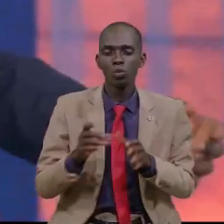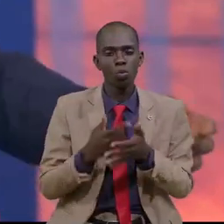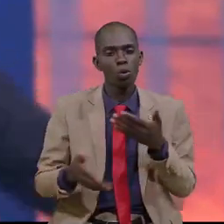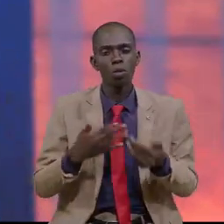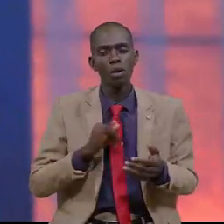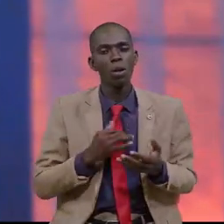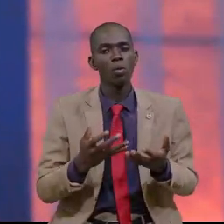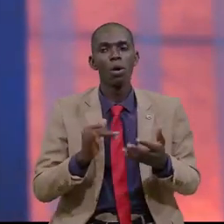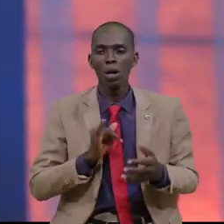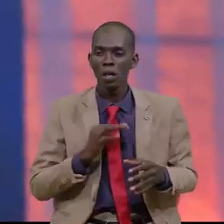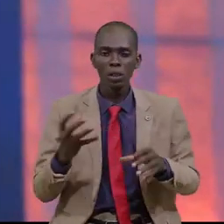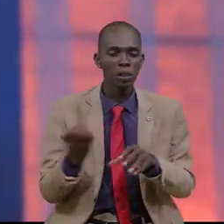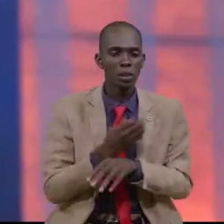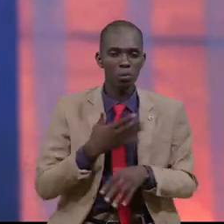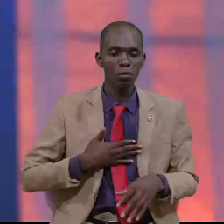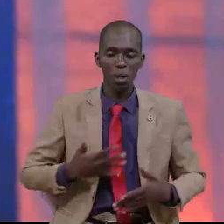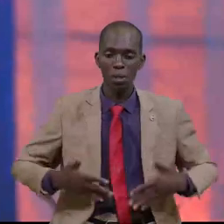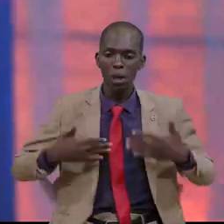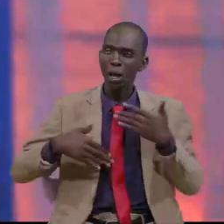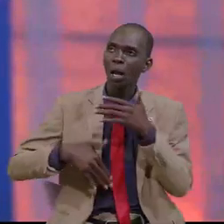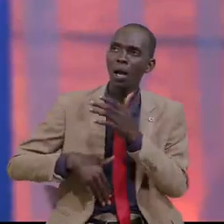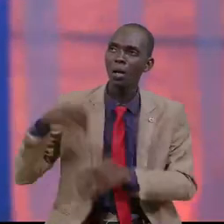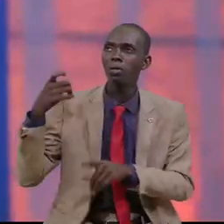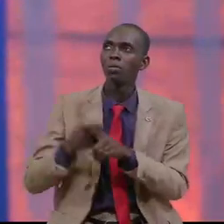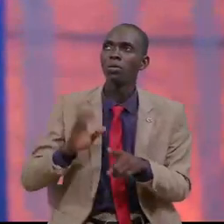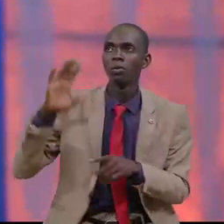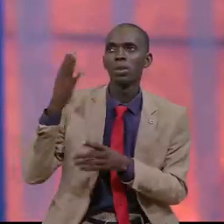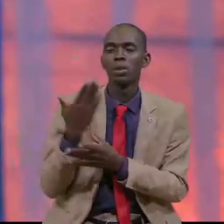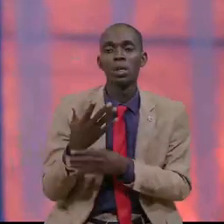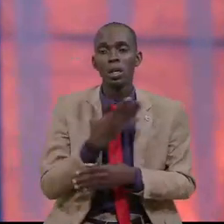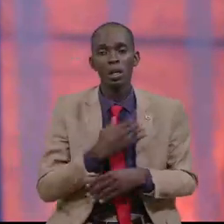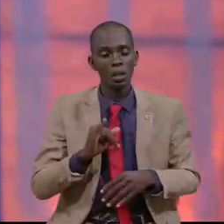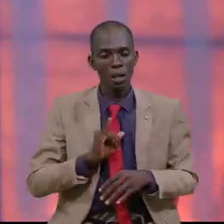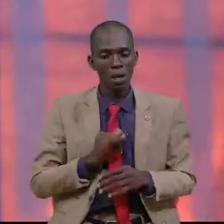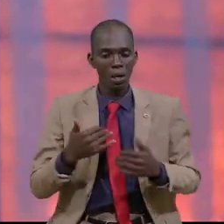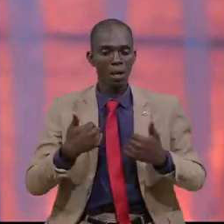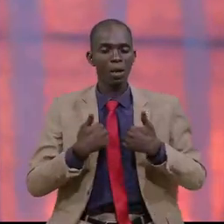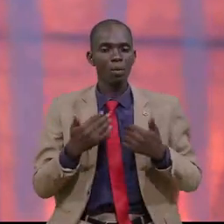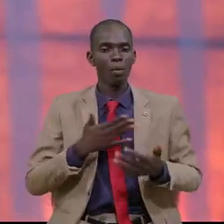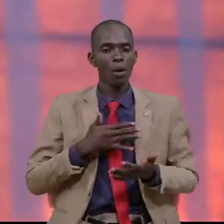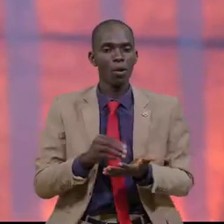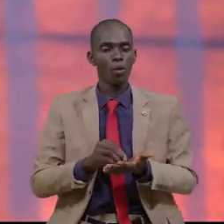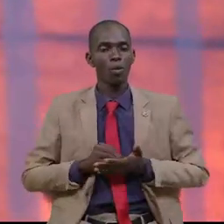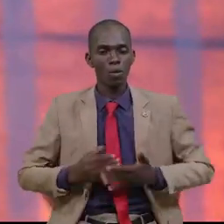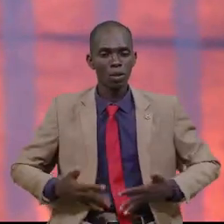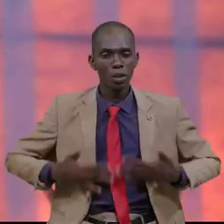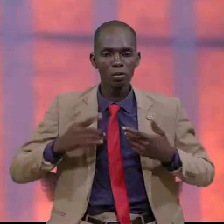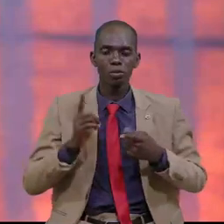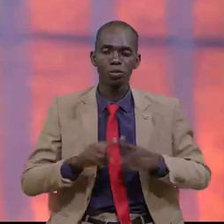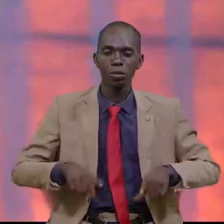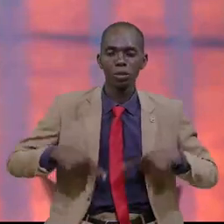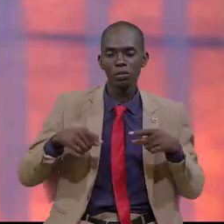vie comme je veux. Et je prends ma vie, j'arrache ma vie de ses mains. Et j'ai ma vie à mener comme je